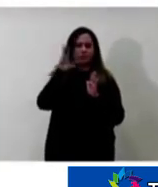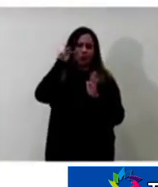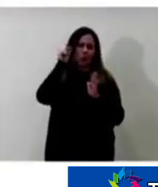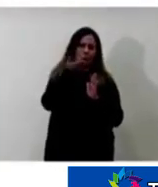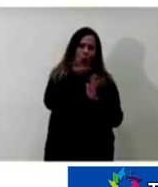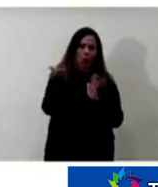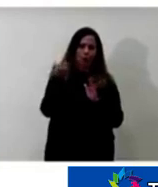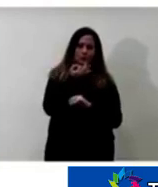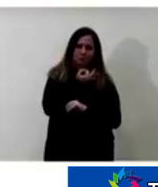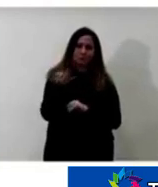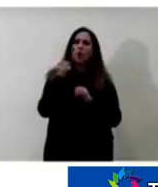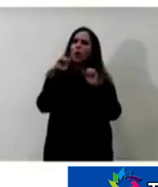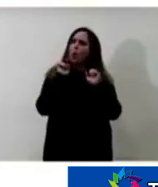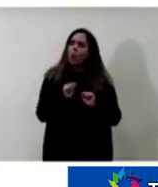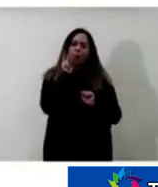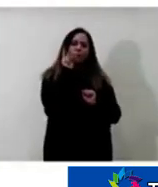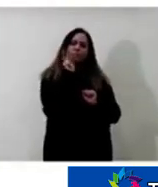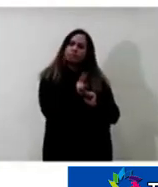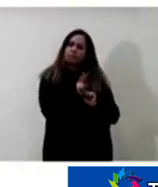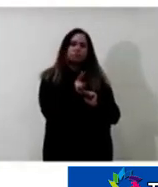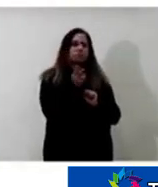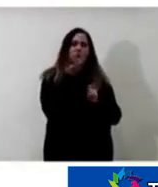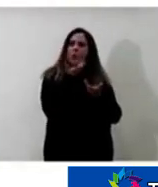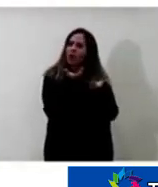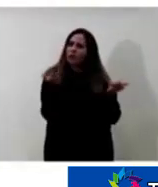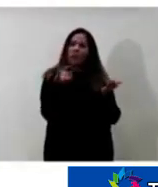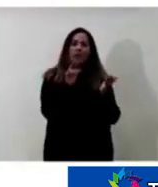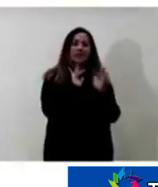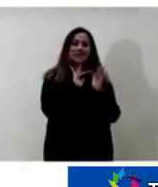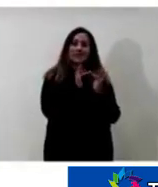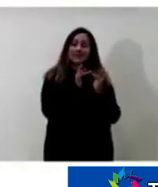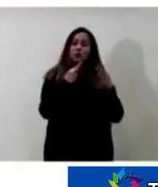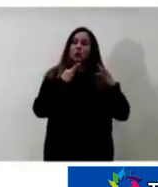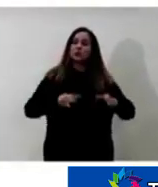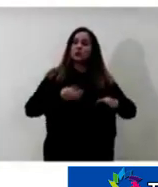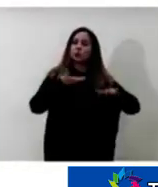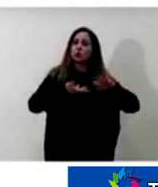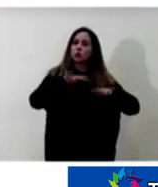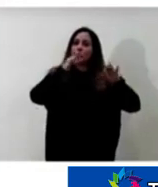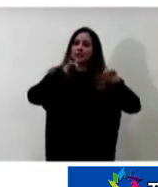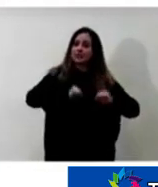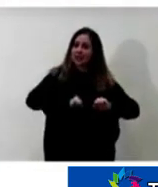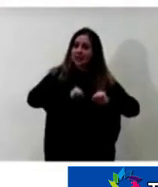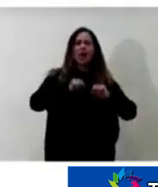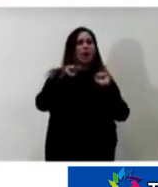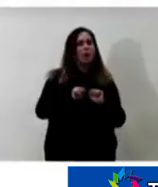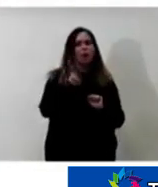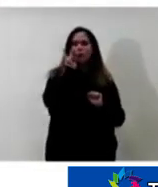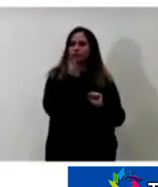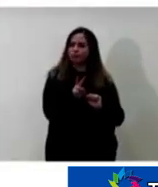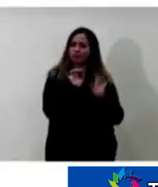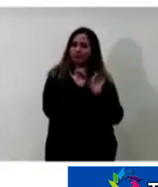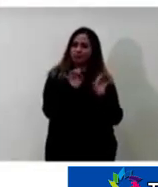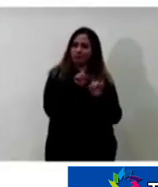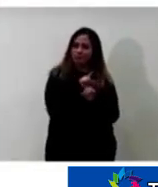consultare a vostro piacimento presso il sito dell'Istituto Superiore di Sanità, e vedete che sostanzialmente in